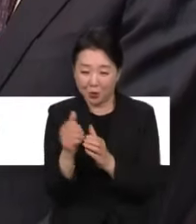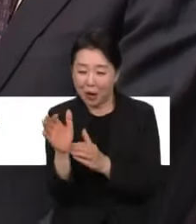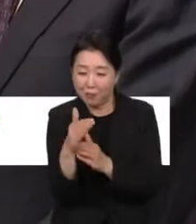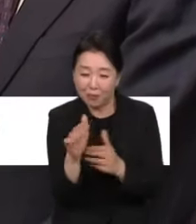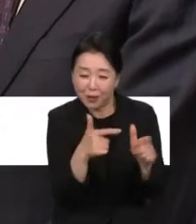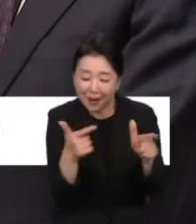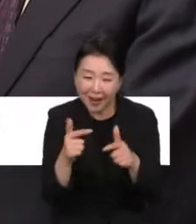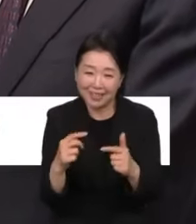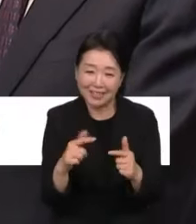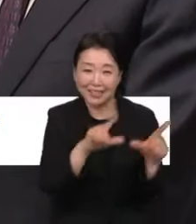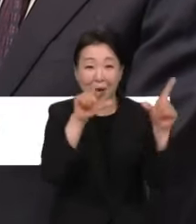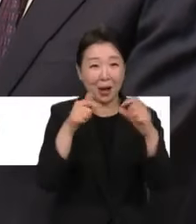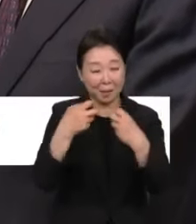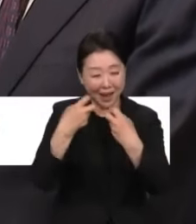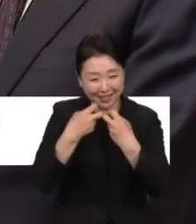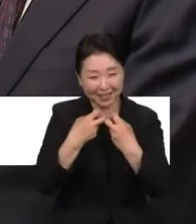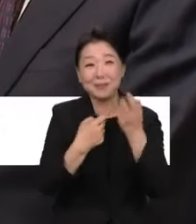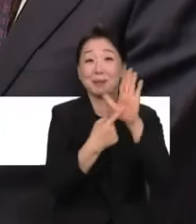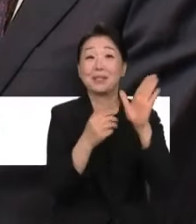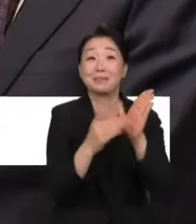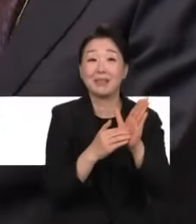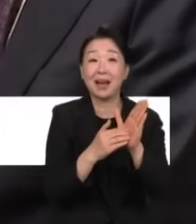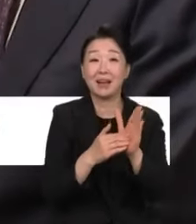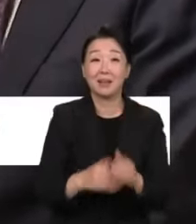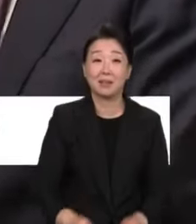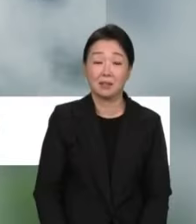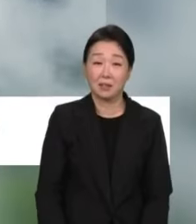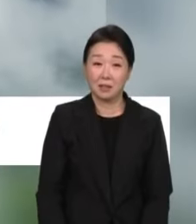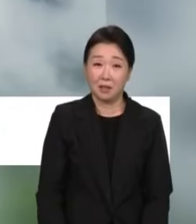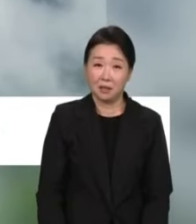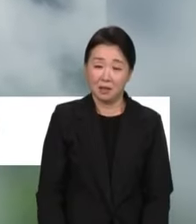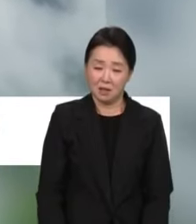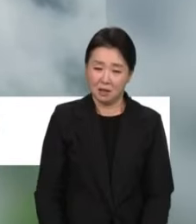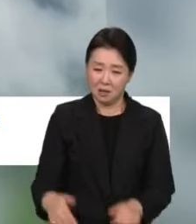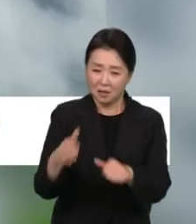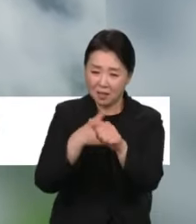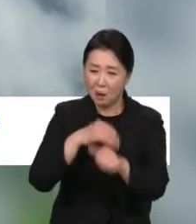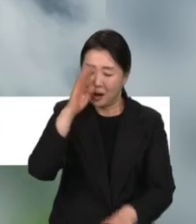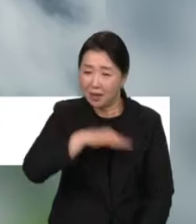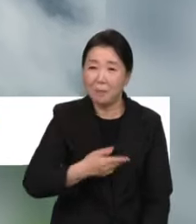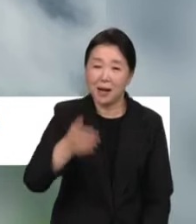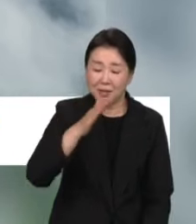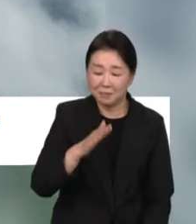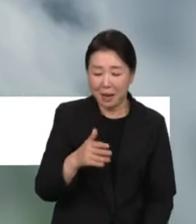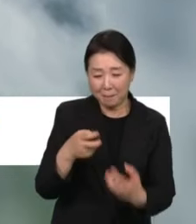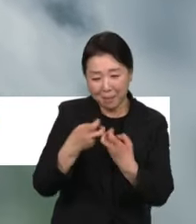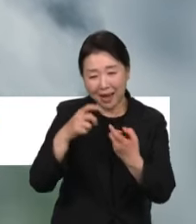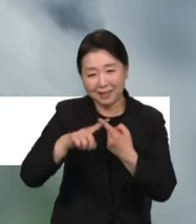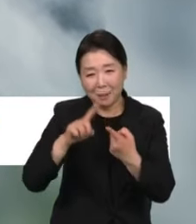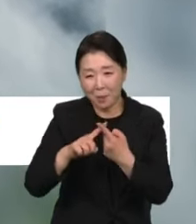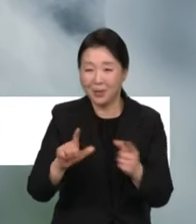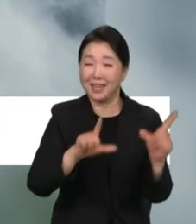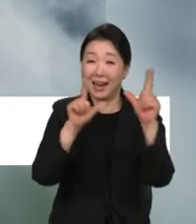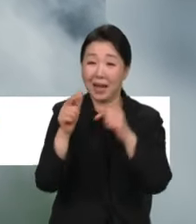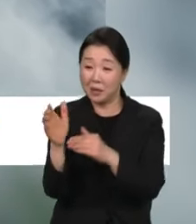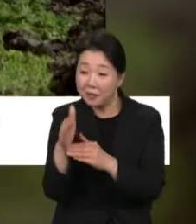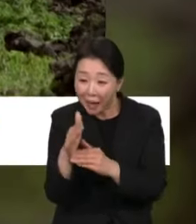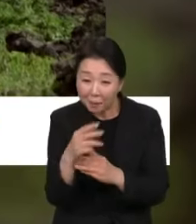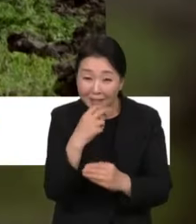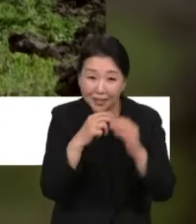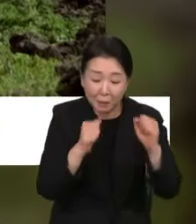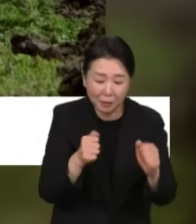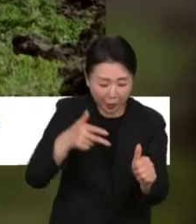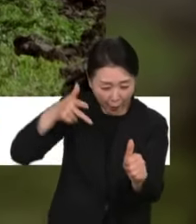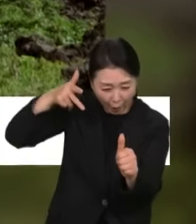생물들의 생활 방식을 담았습니다 방수민 척박한 환경에서도 나름의 방식으로 살아가는 해양 생물들을 초접사